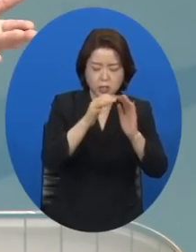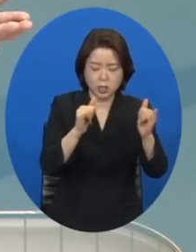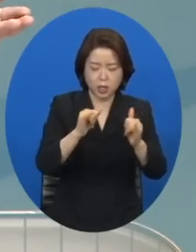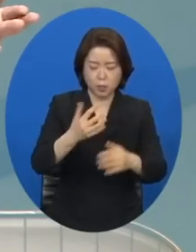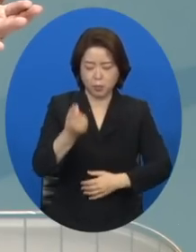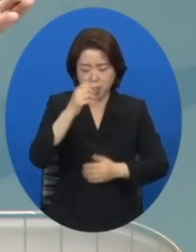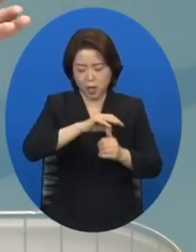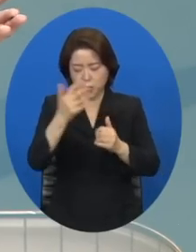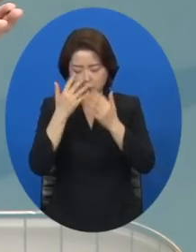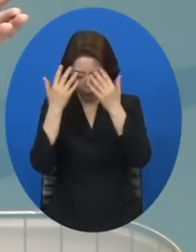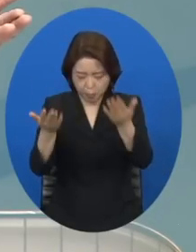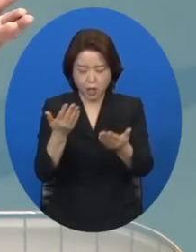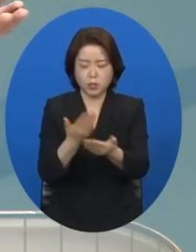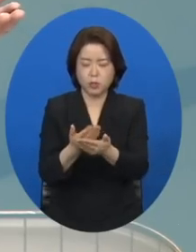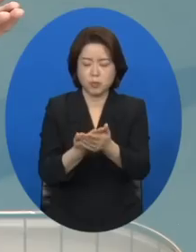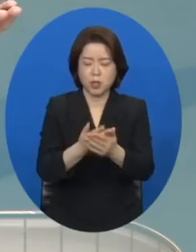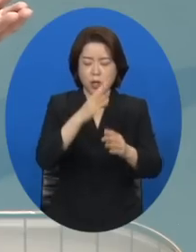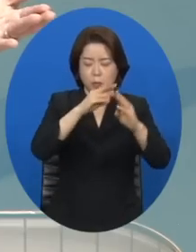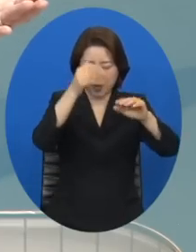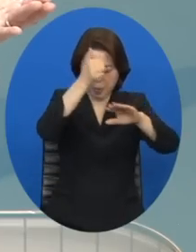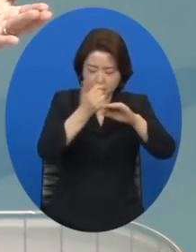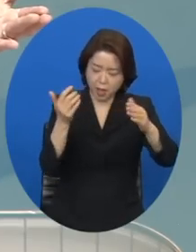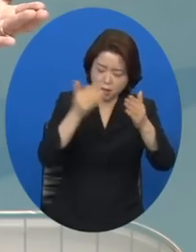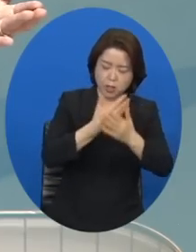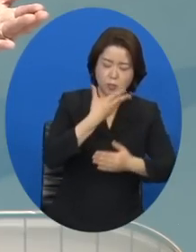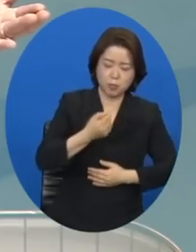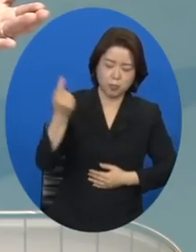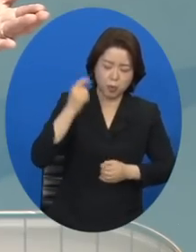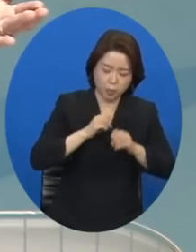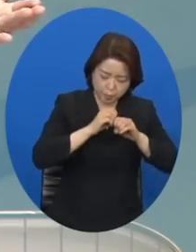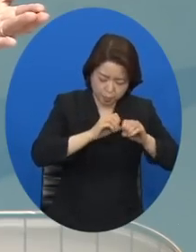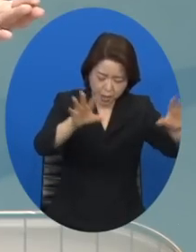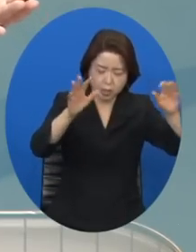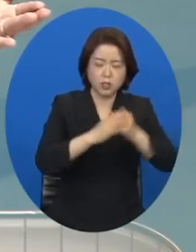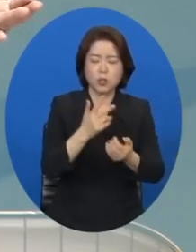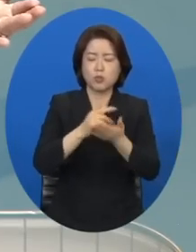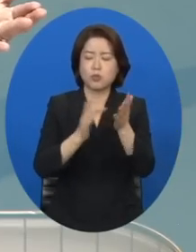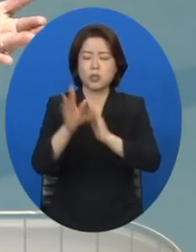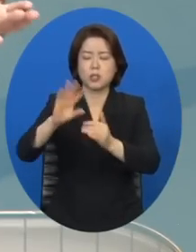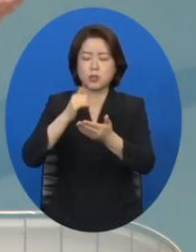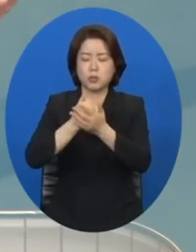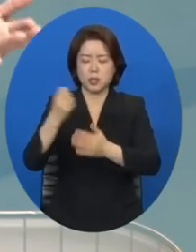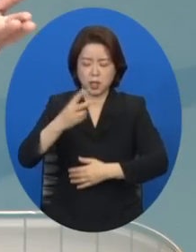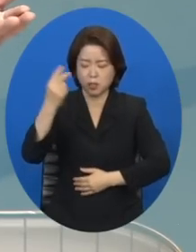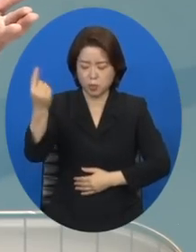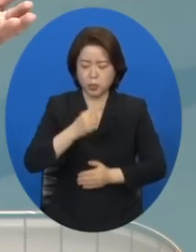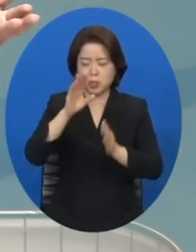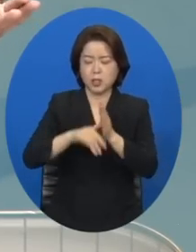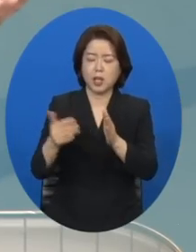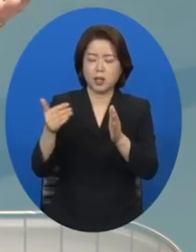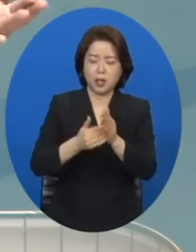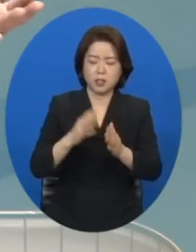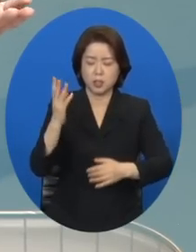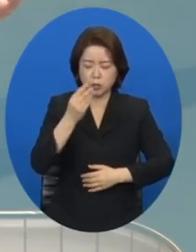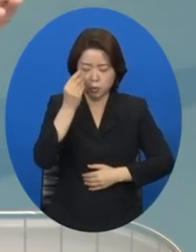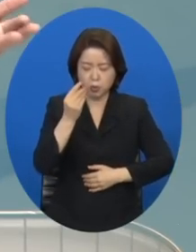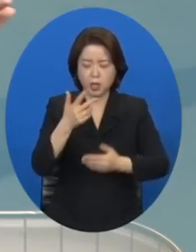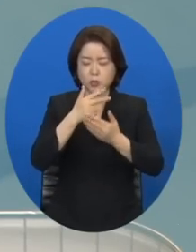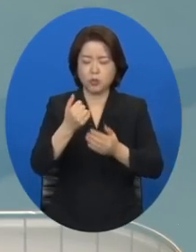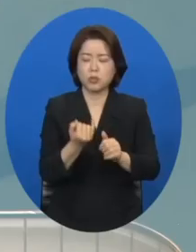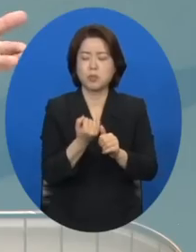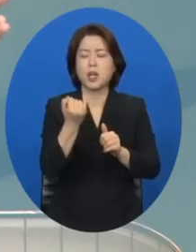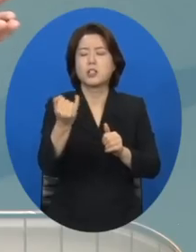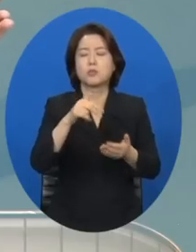속히 풀어 주시옵소서 땅 끝까지 이르러 복음이 전파되어서 주 예수님이 다시 오시기까지 하나님이 거룩한 주의 신부로